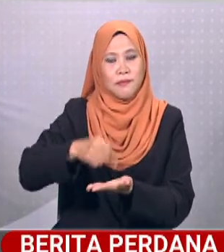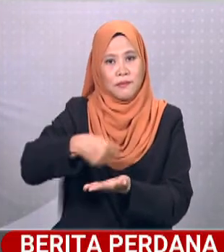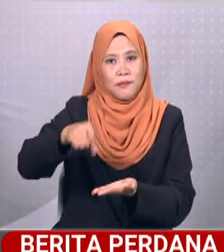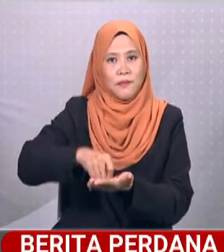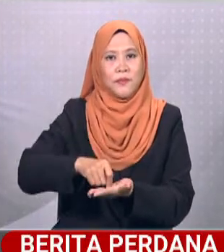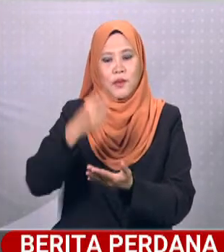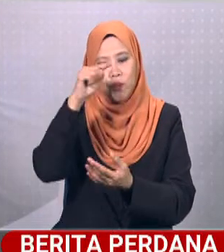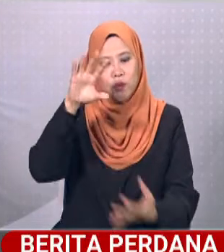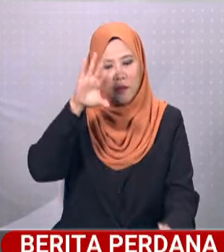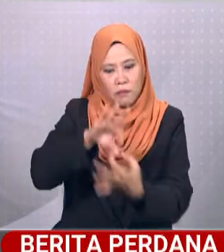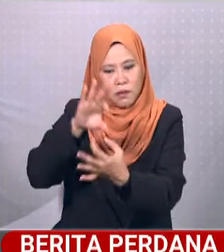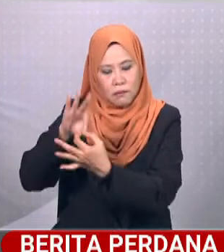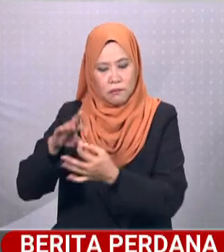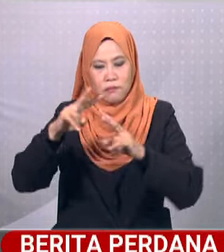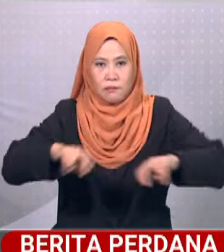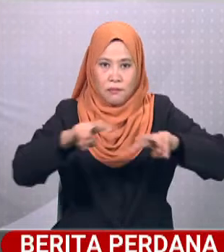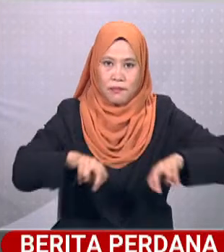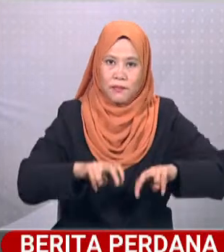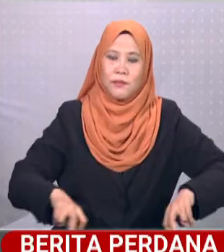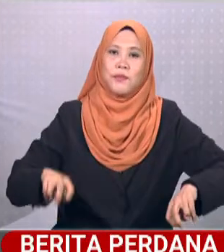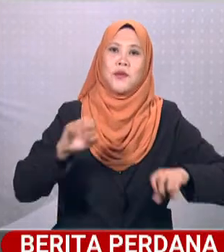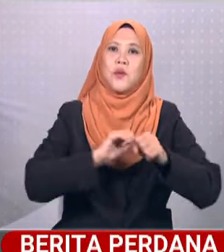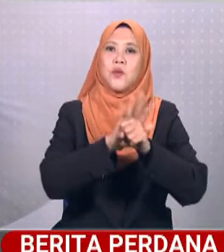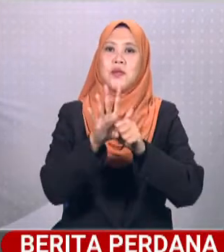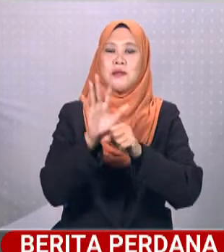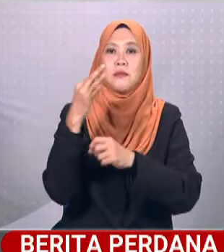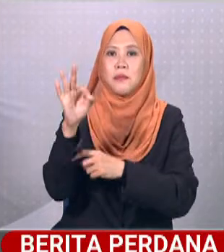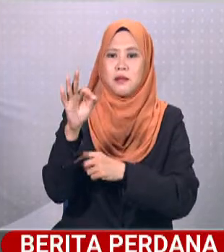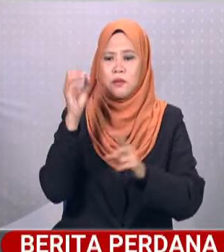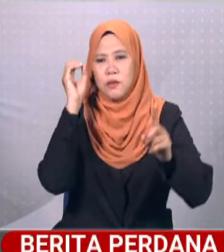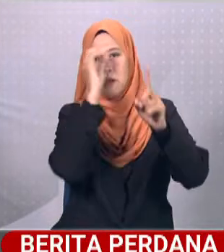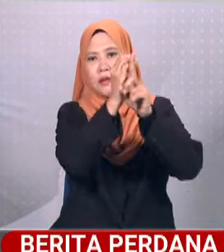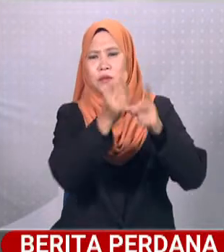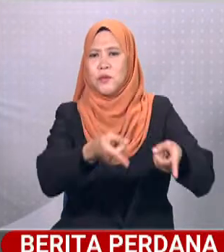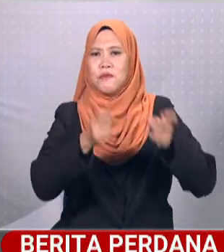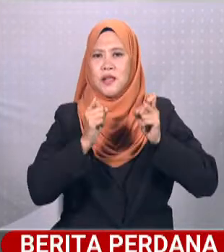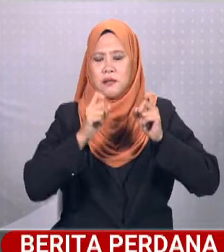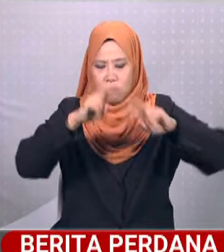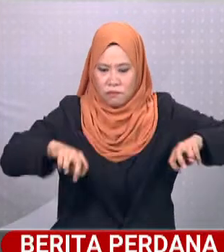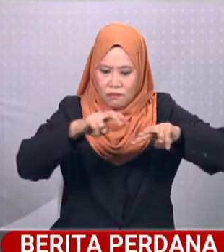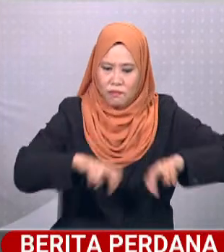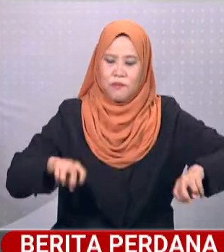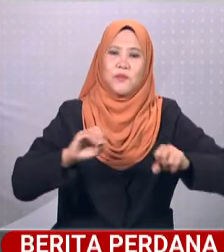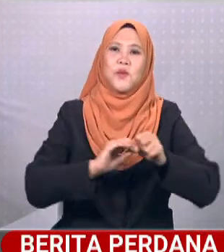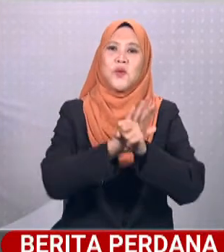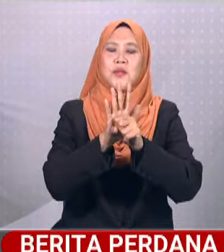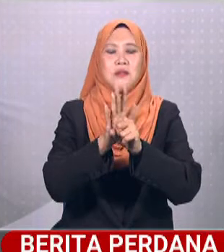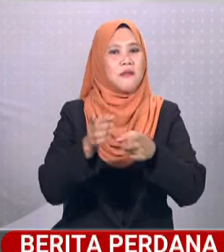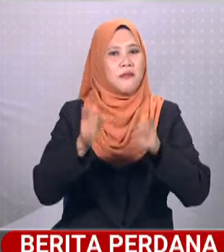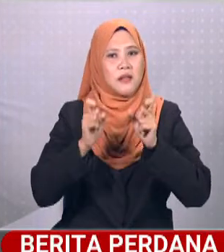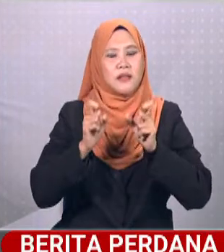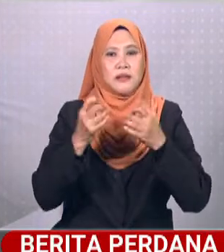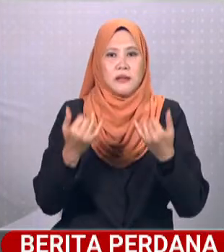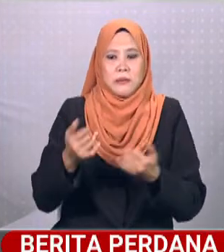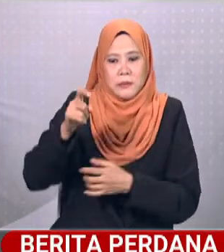penandatangan untuk gabungan penyelidikan klinikal COVID-19 yang bertujuan mempercepat penyelidikan COVID-19 yang